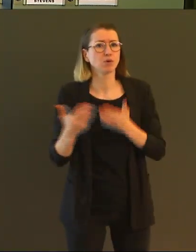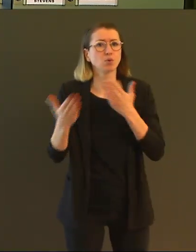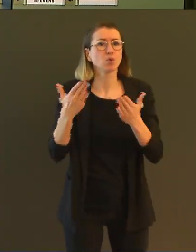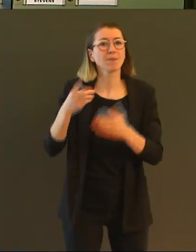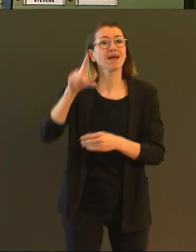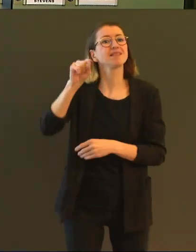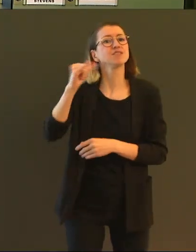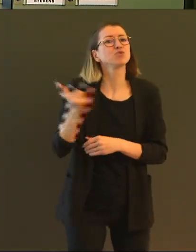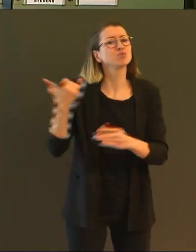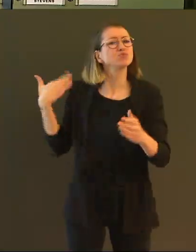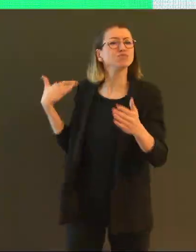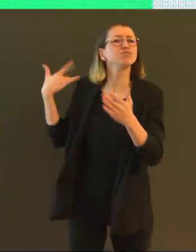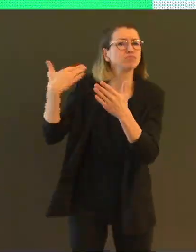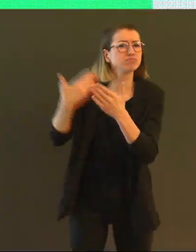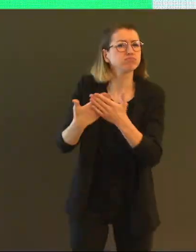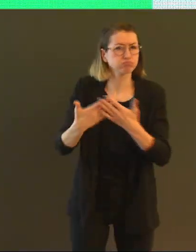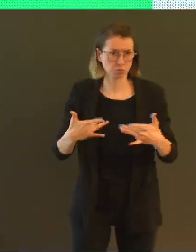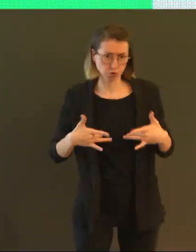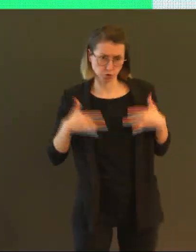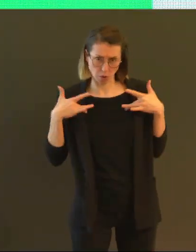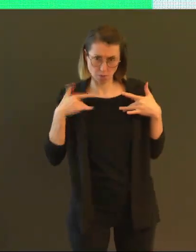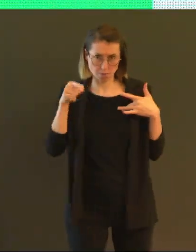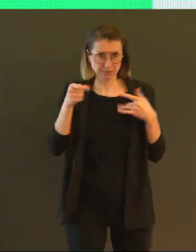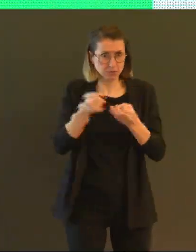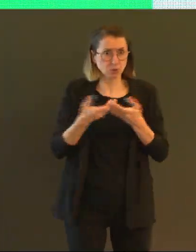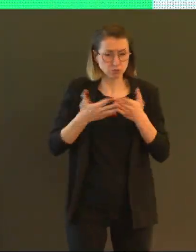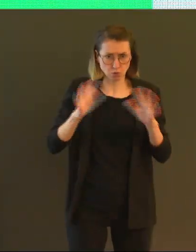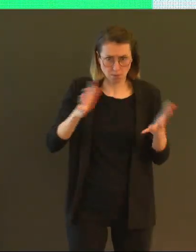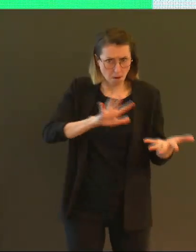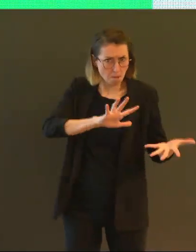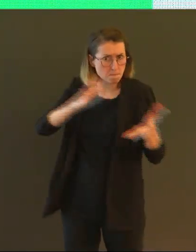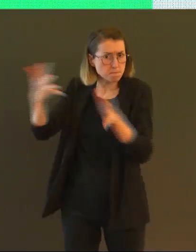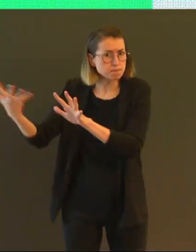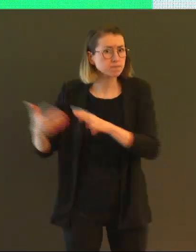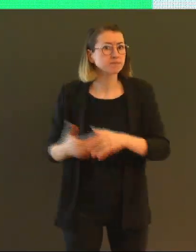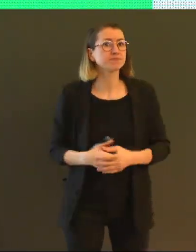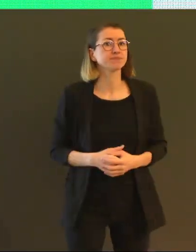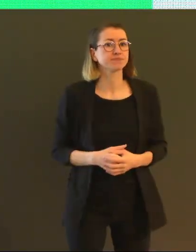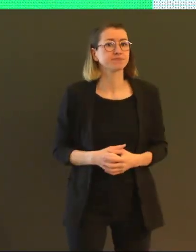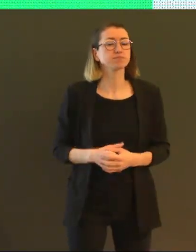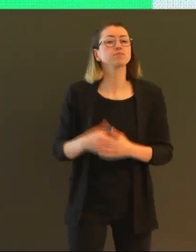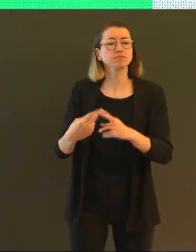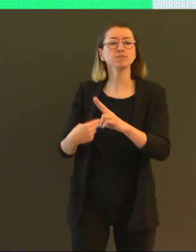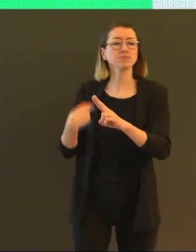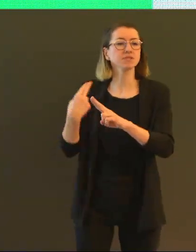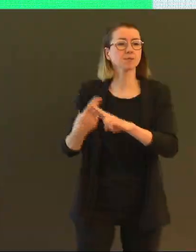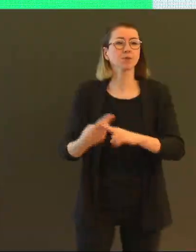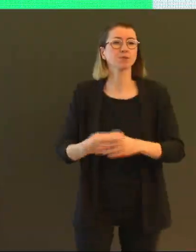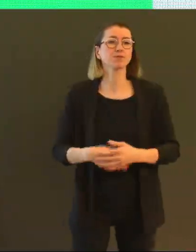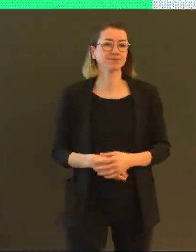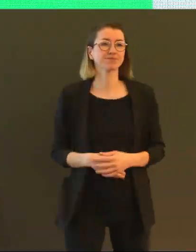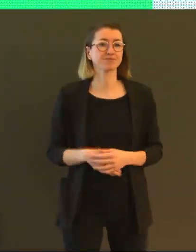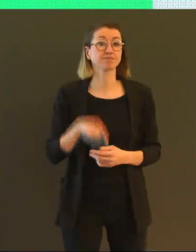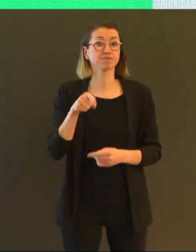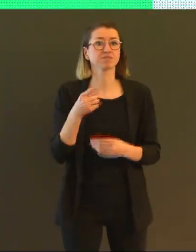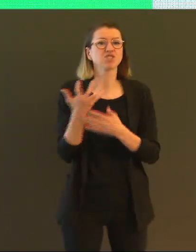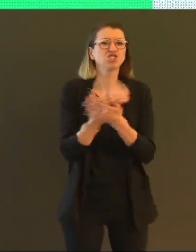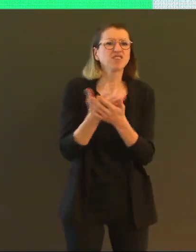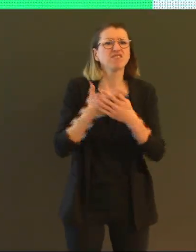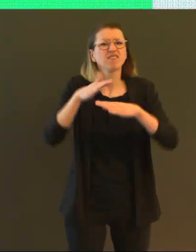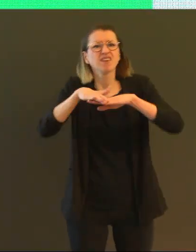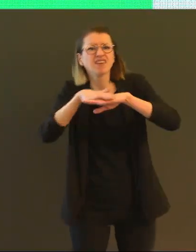Alors actuellement, ce n'est pas la notion de seuil qui nous paraît la plus importante, mais la tendance dans l'évolution des hospitalisations. Et je veux vous rappeler que